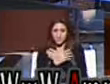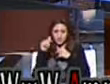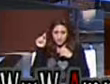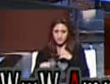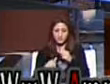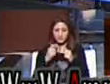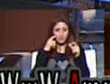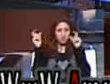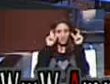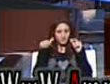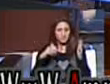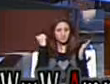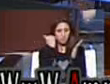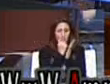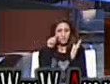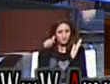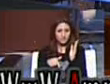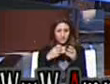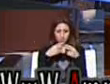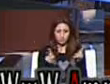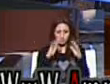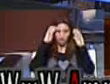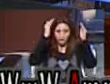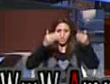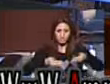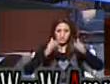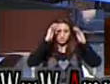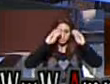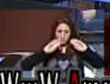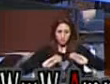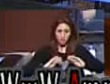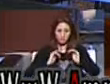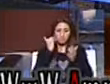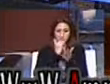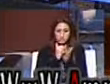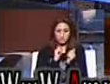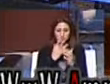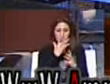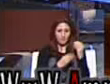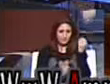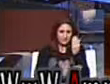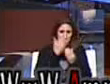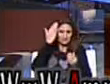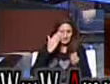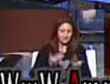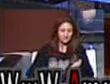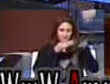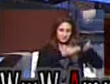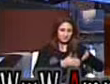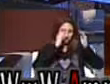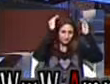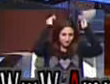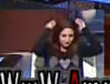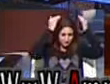في طبعا تفتيش وفي ترخيص، واحنا بعتنا النهارده طبعا المسؤول عن الحضانات وبعتنا المسؤول عن العلاج الحر عشان يشوف